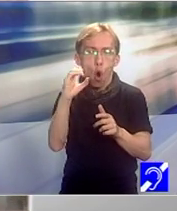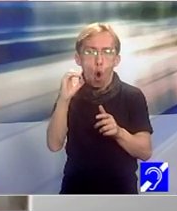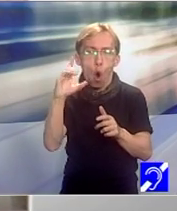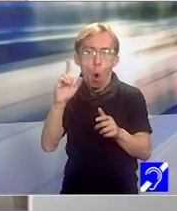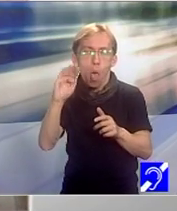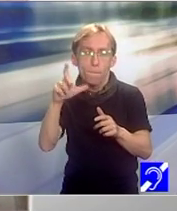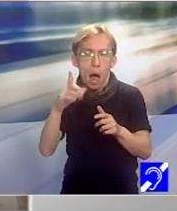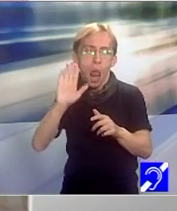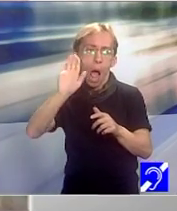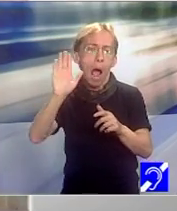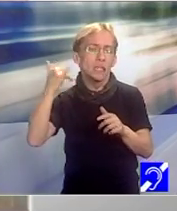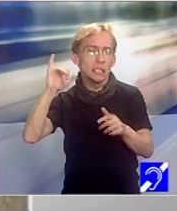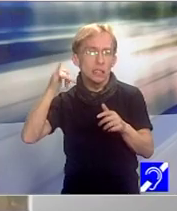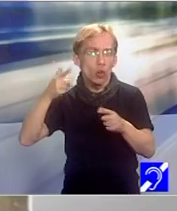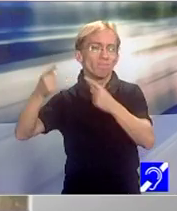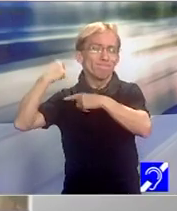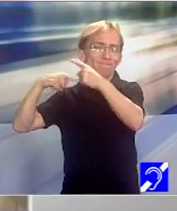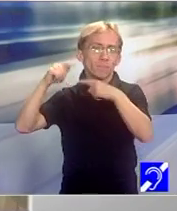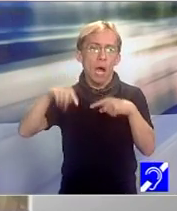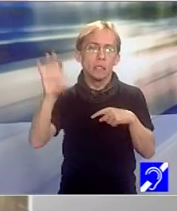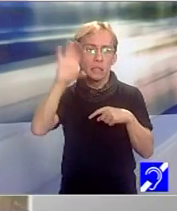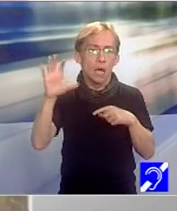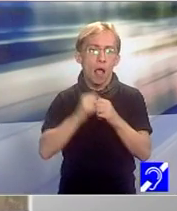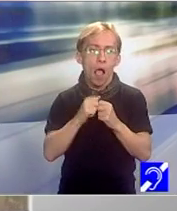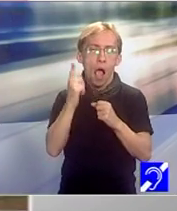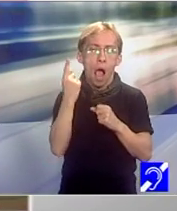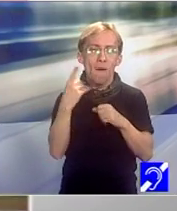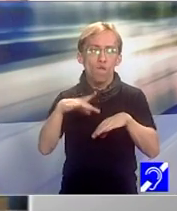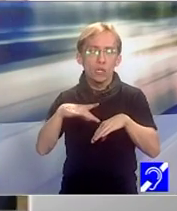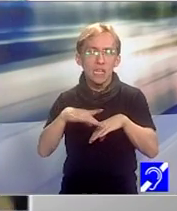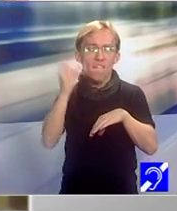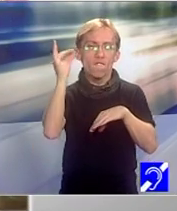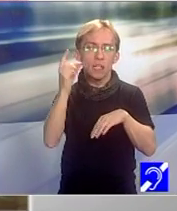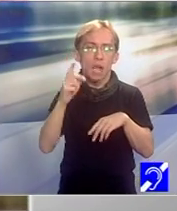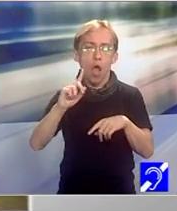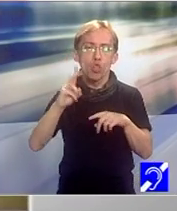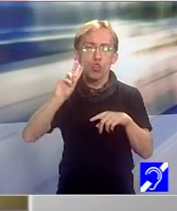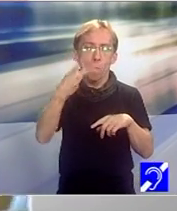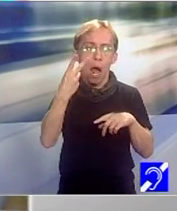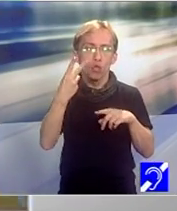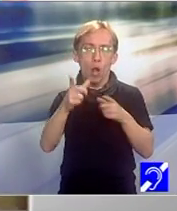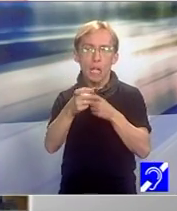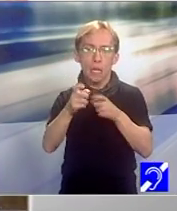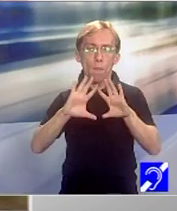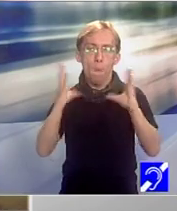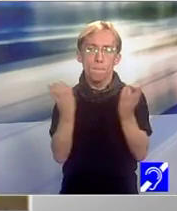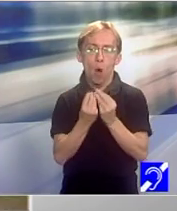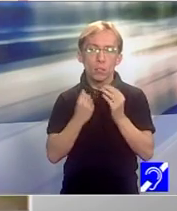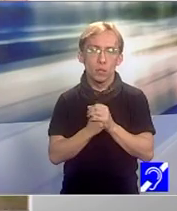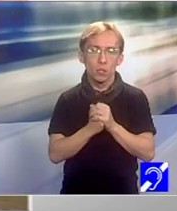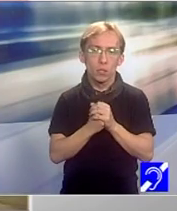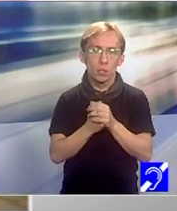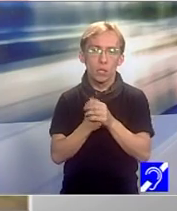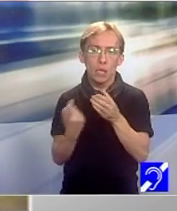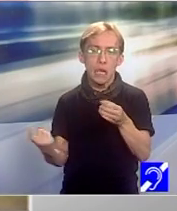istorie îndelungată în țara noastră. Sportul a fost inventat după al doilea război mondial de către austriacul Hans Lorenzen. Acesta a vrut să-i